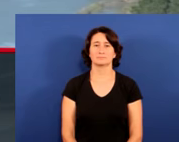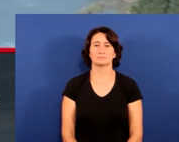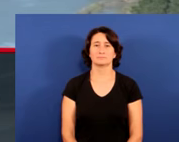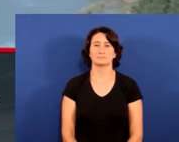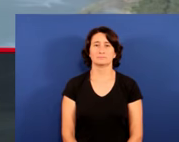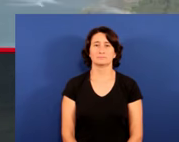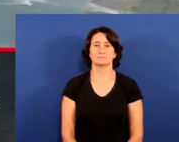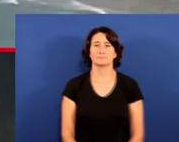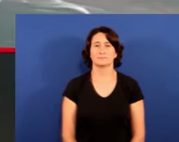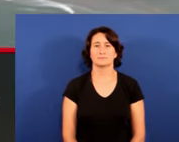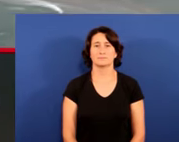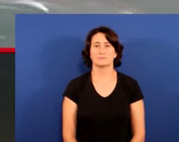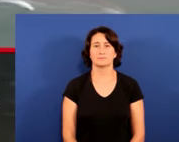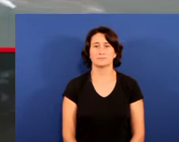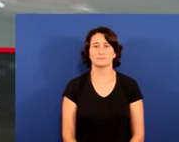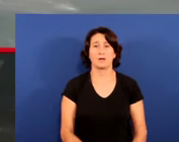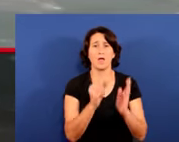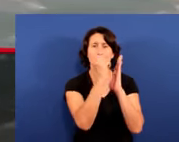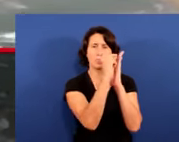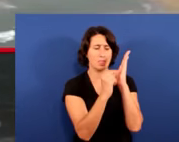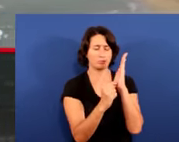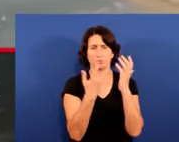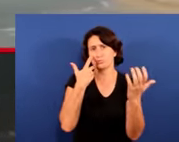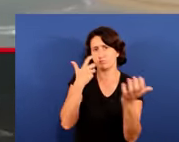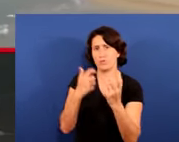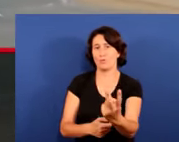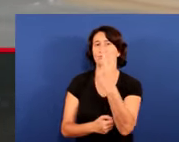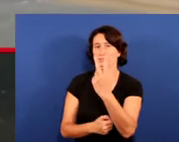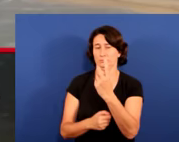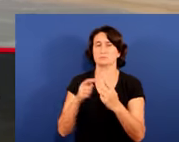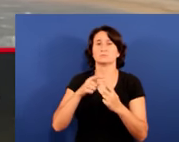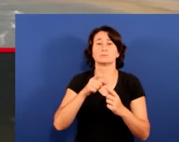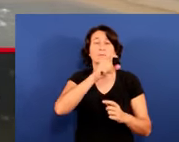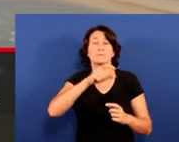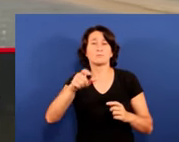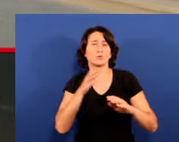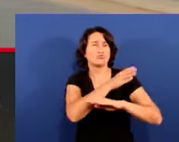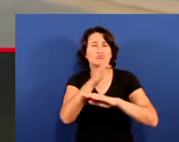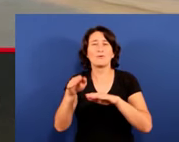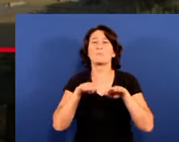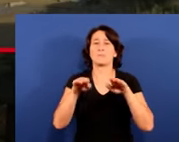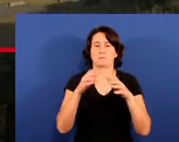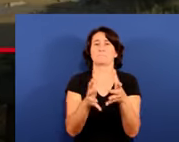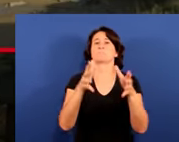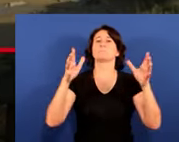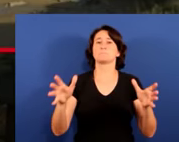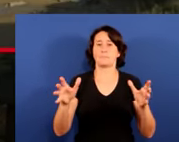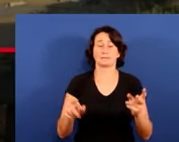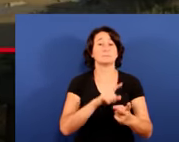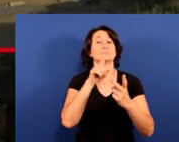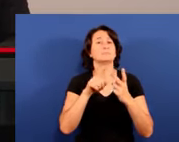eta irailaren 30ean amaitu Ingurumen Sailak eskaintzen dituen zerbitzu guztiekin. Aldundiak aurtengo